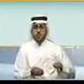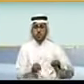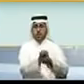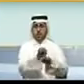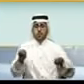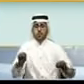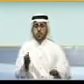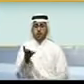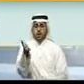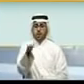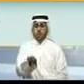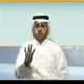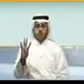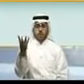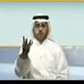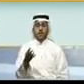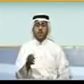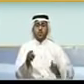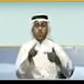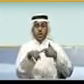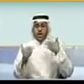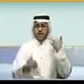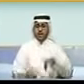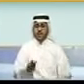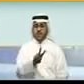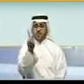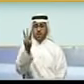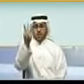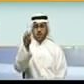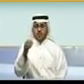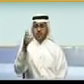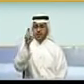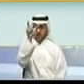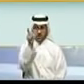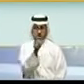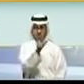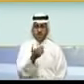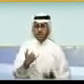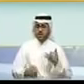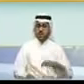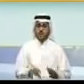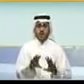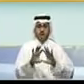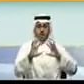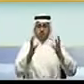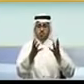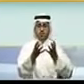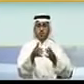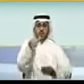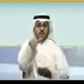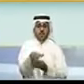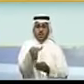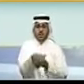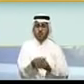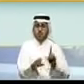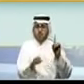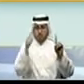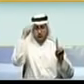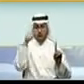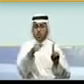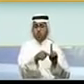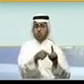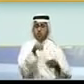الأقل وإصابة 32 شخصا بجروح. الانفجار استهدف تجمعا انتخابيا للمرشحة في